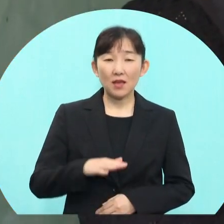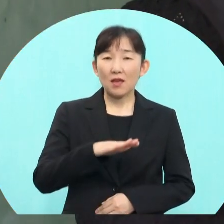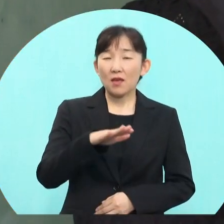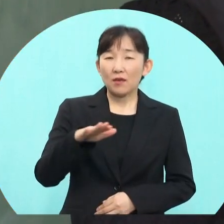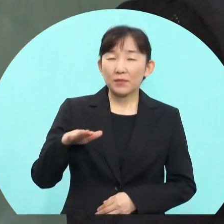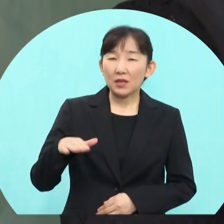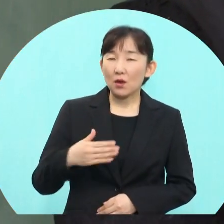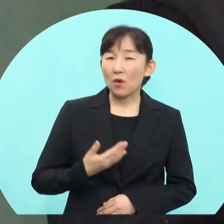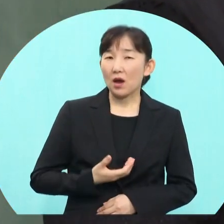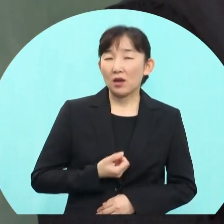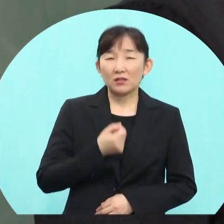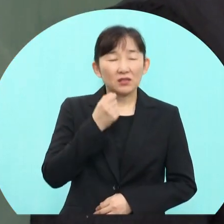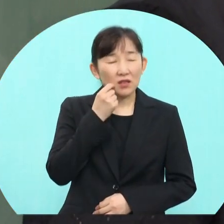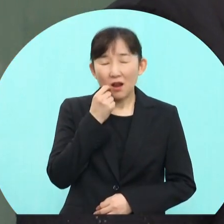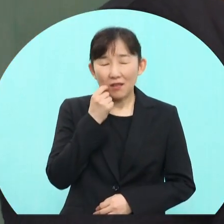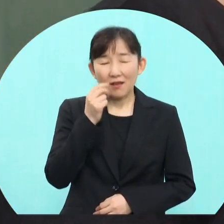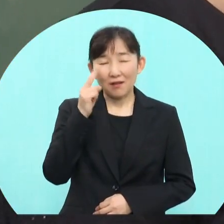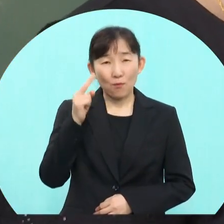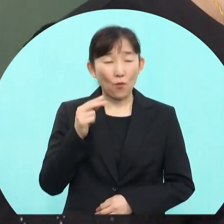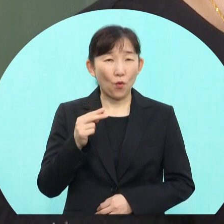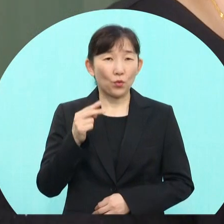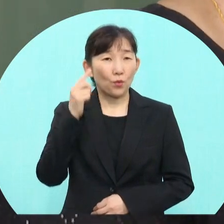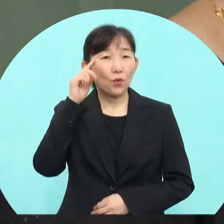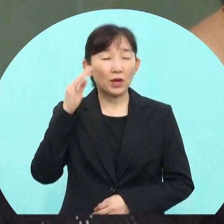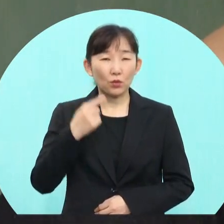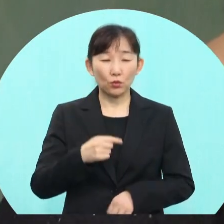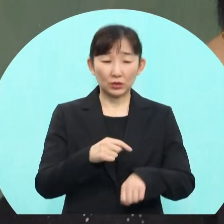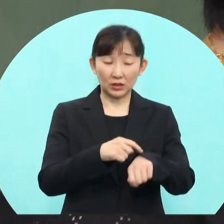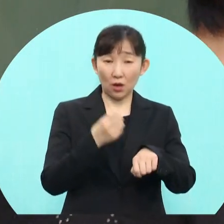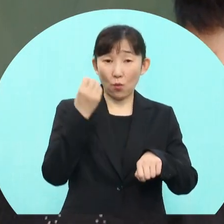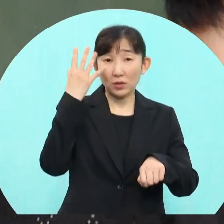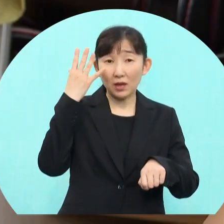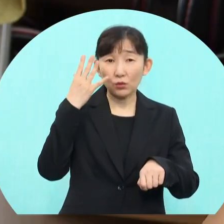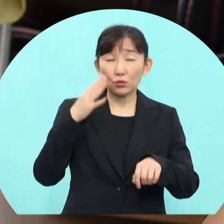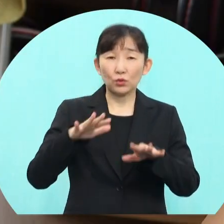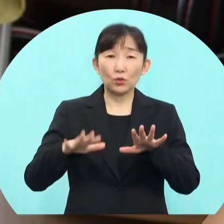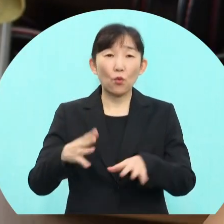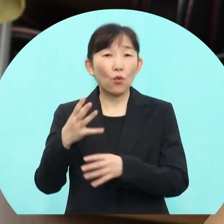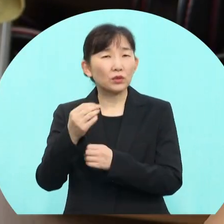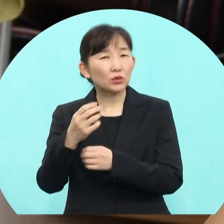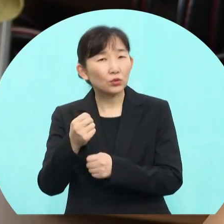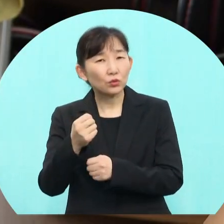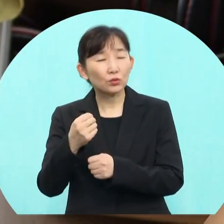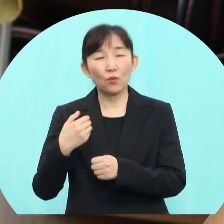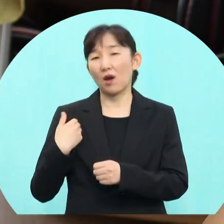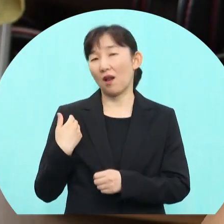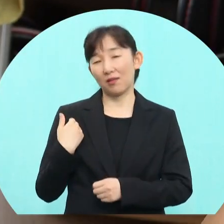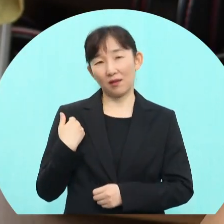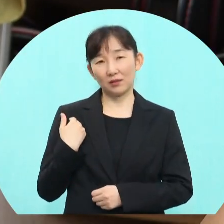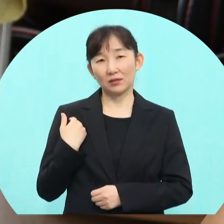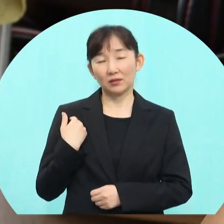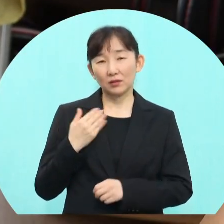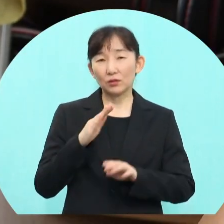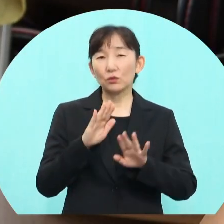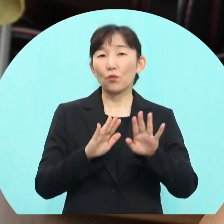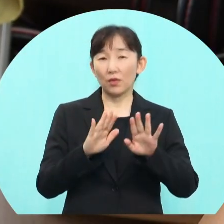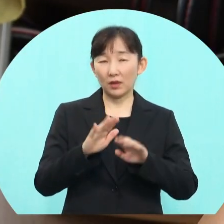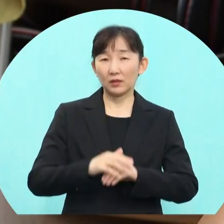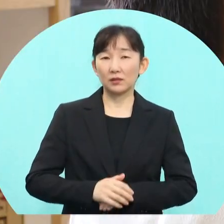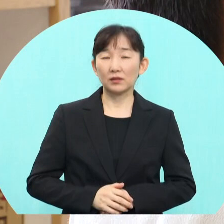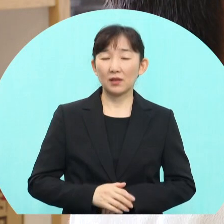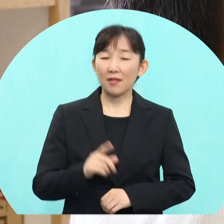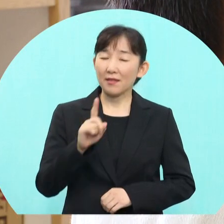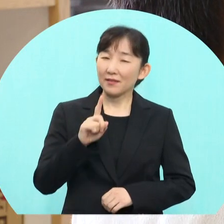みんなからは信じられないかもしれないけど、時間も忘れてしまう、今日が何月何日かもわからなくなってし